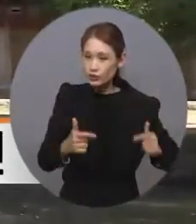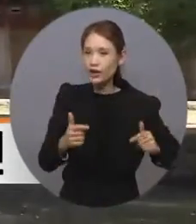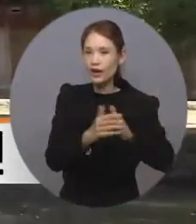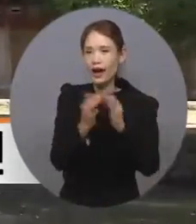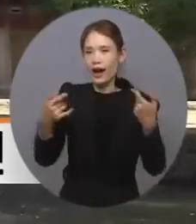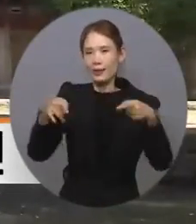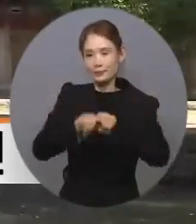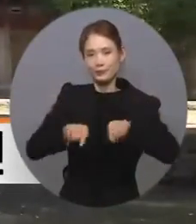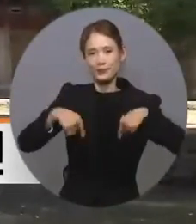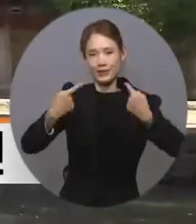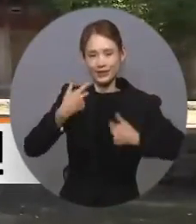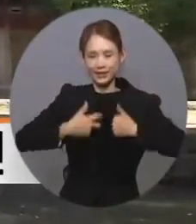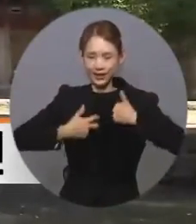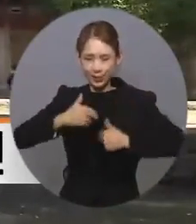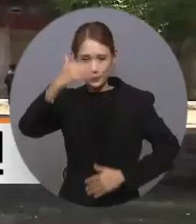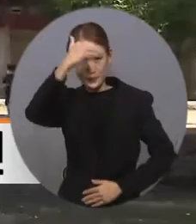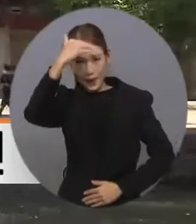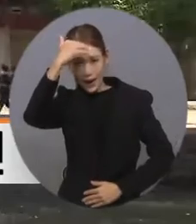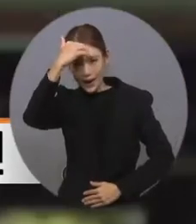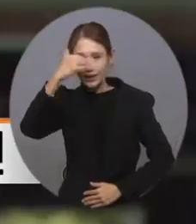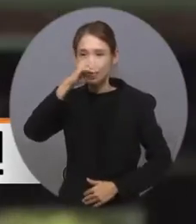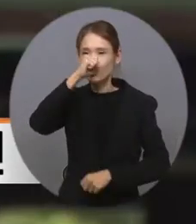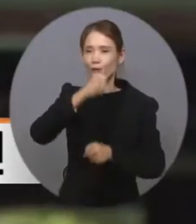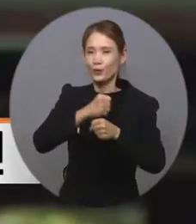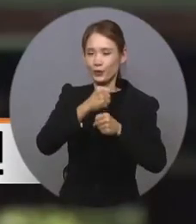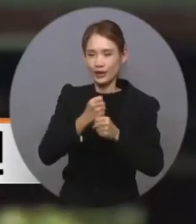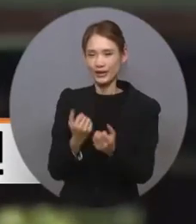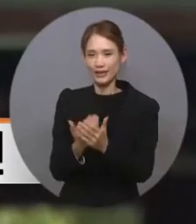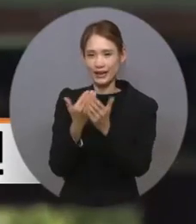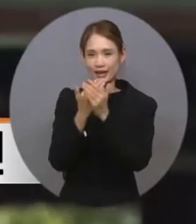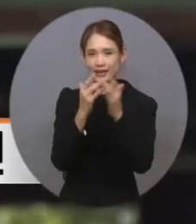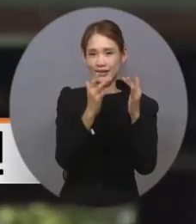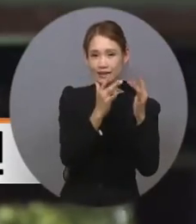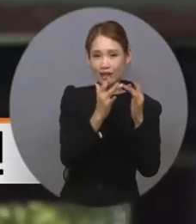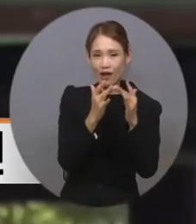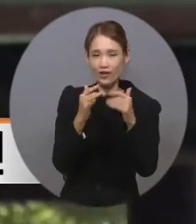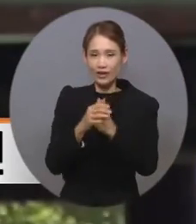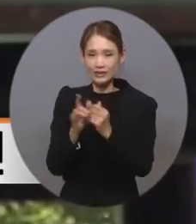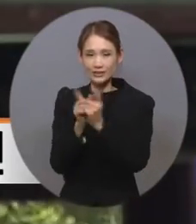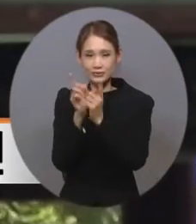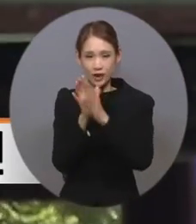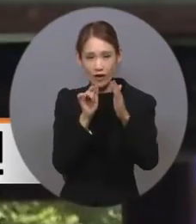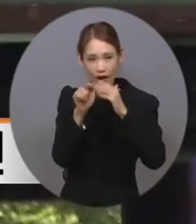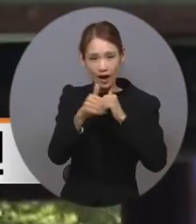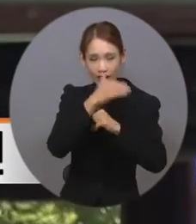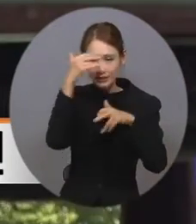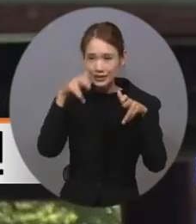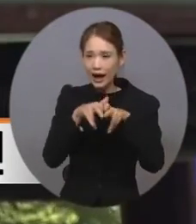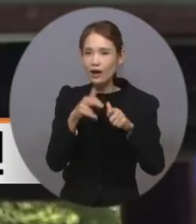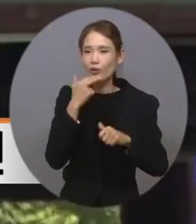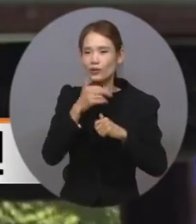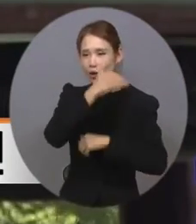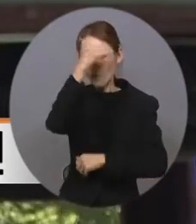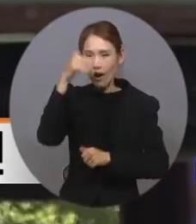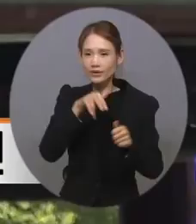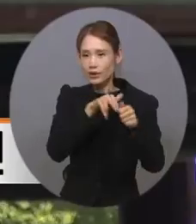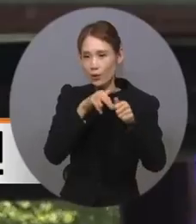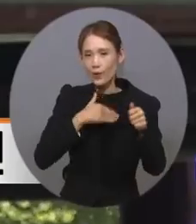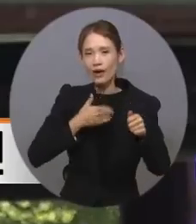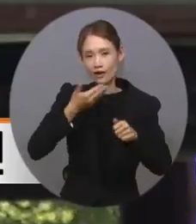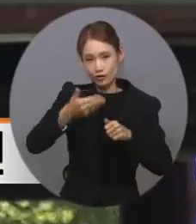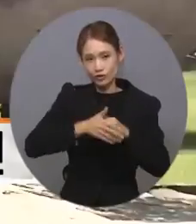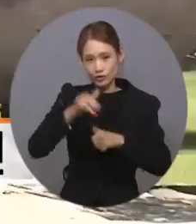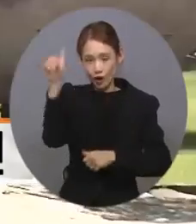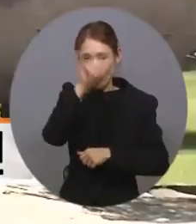모두가 즐길 수 있는 관광 콘텐츠 개발, 온오프라인을 통한 무장애 관광 정보 제공 등 전 국민